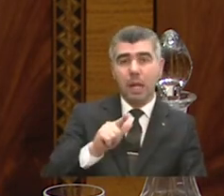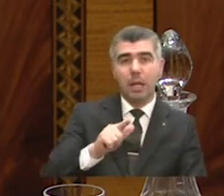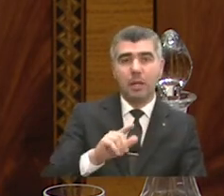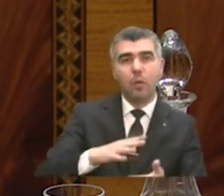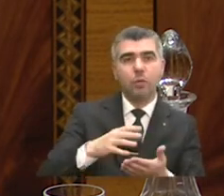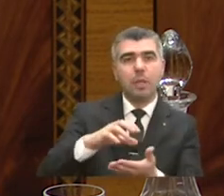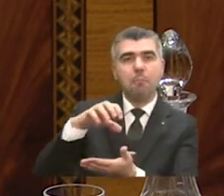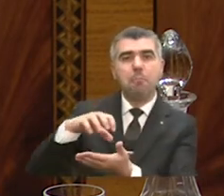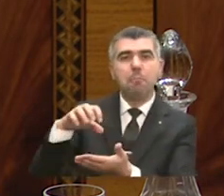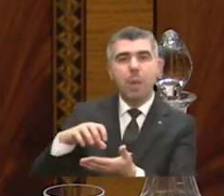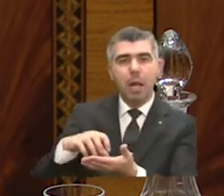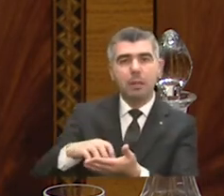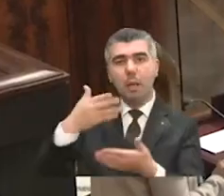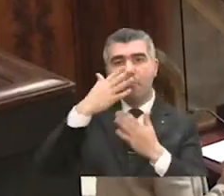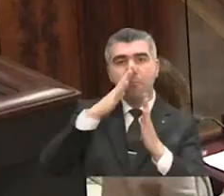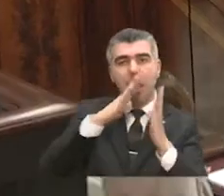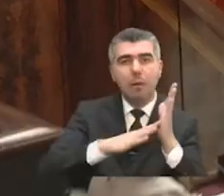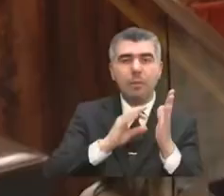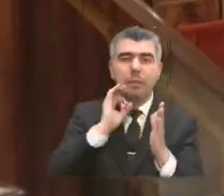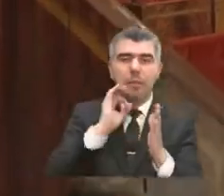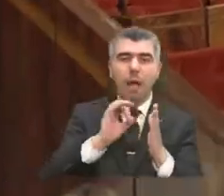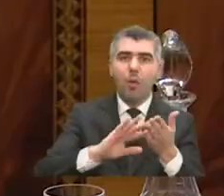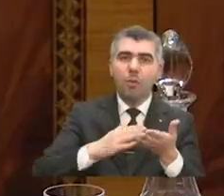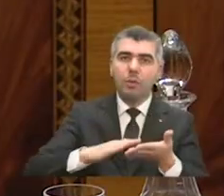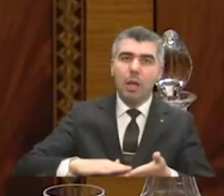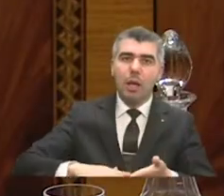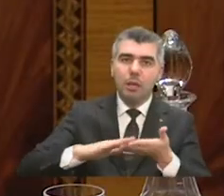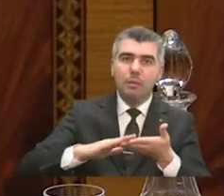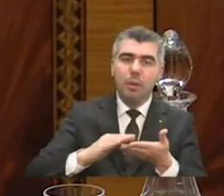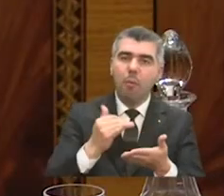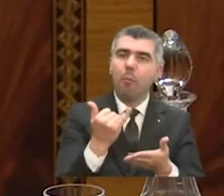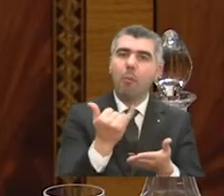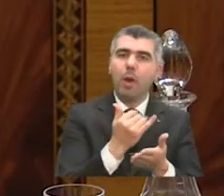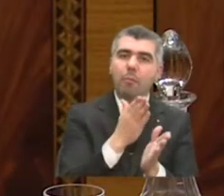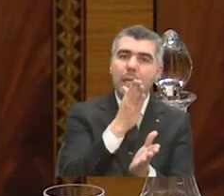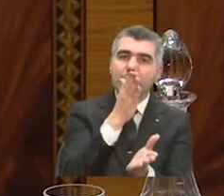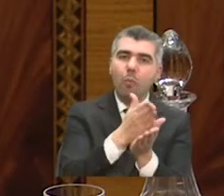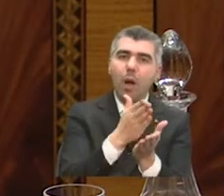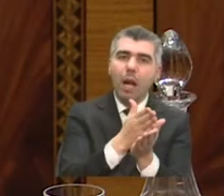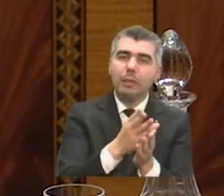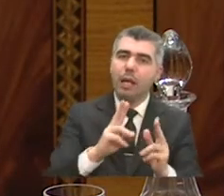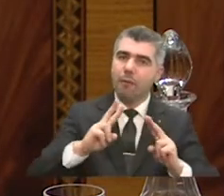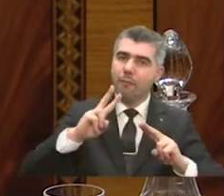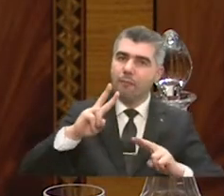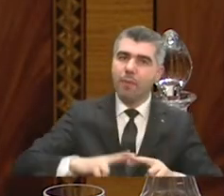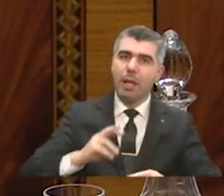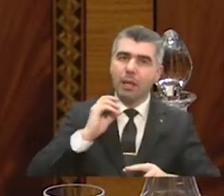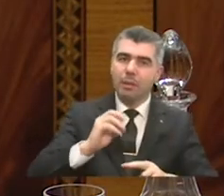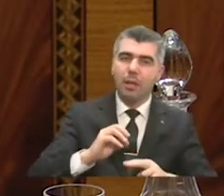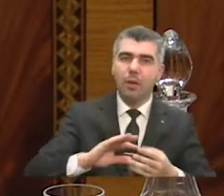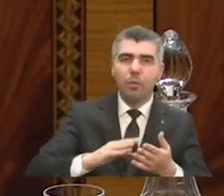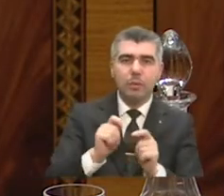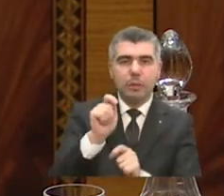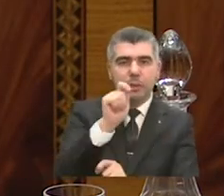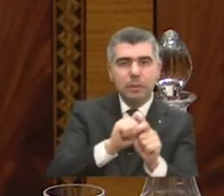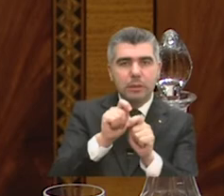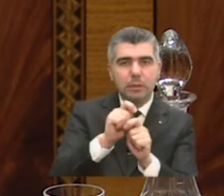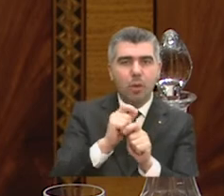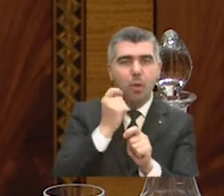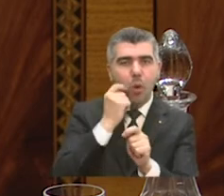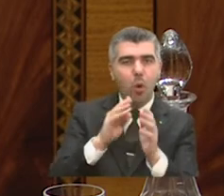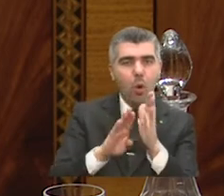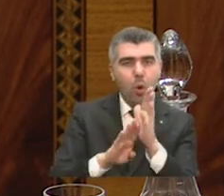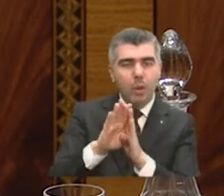nous considérons que la souveraineté d'un pays, c'est évidemment la vraie